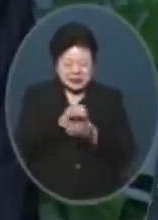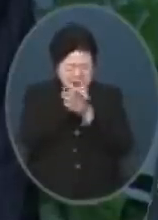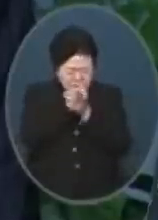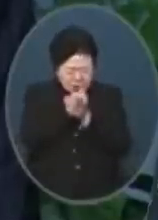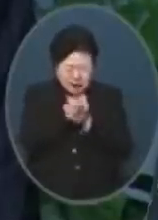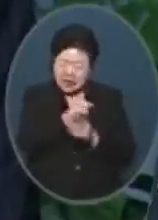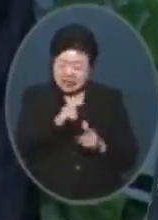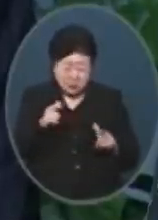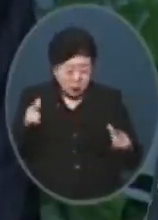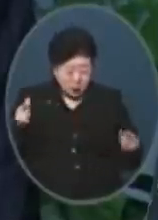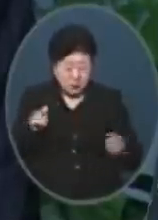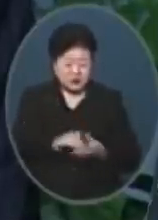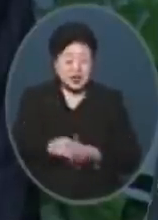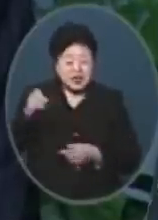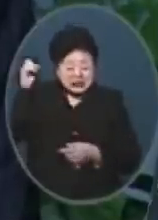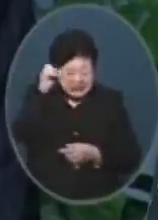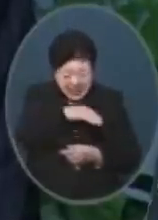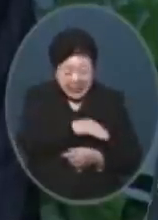기도를